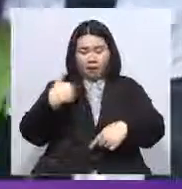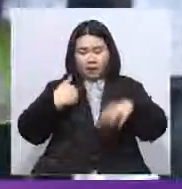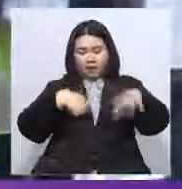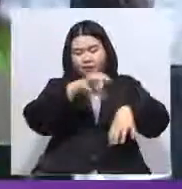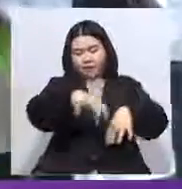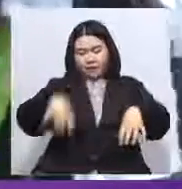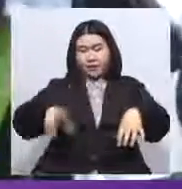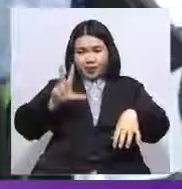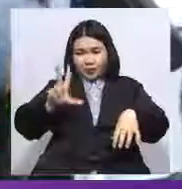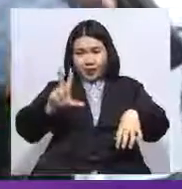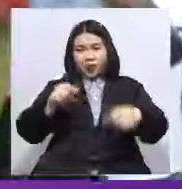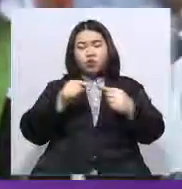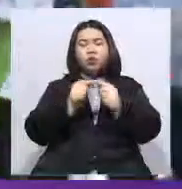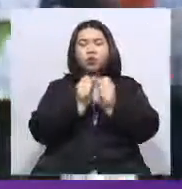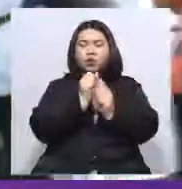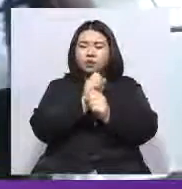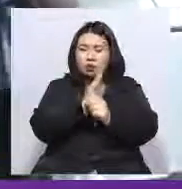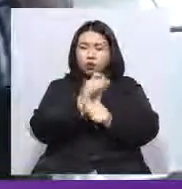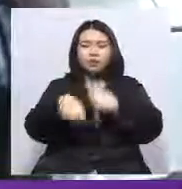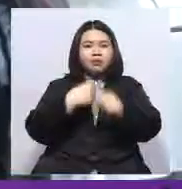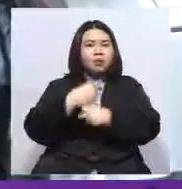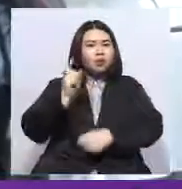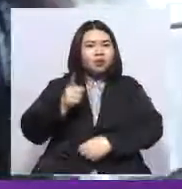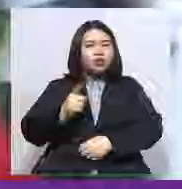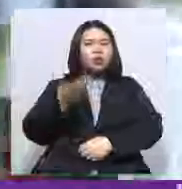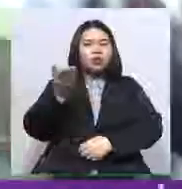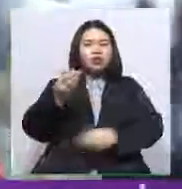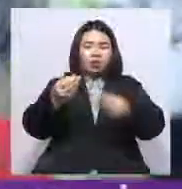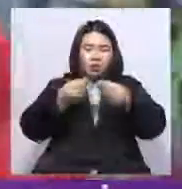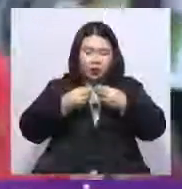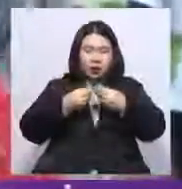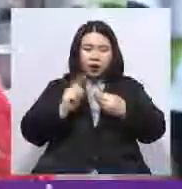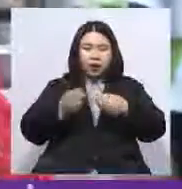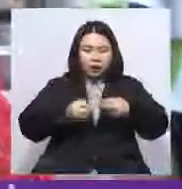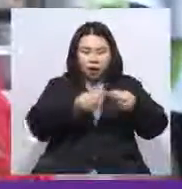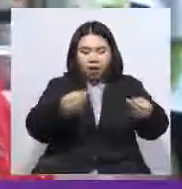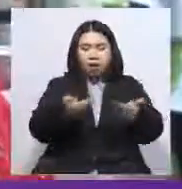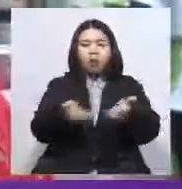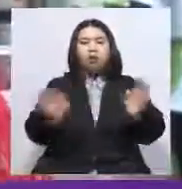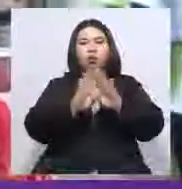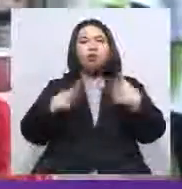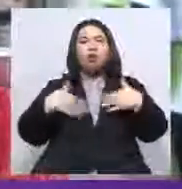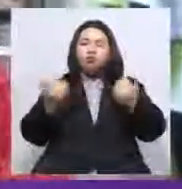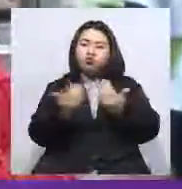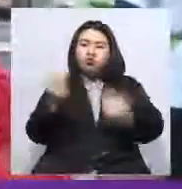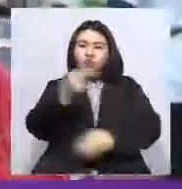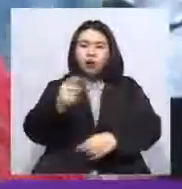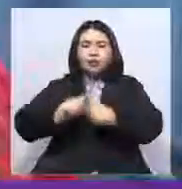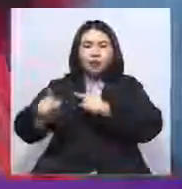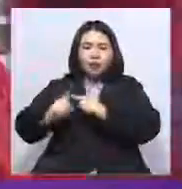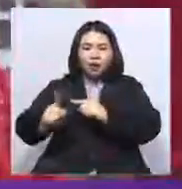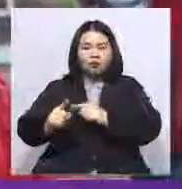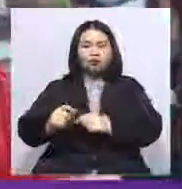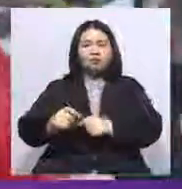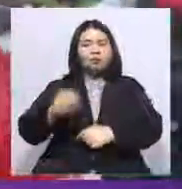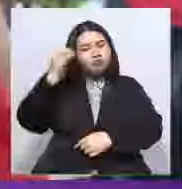กปีมาทำหมวนเพื่อว่าให้ขอพรให้ลูกหลานครอบครัวมีความสุขประสบ